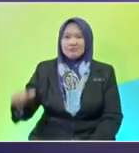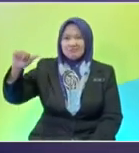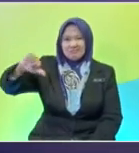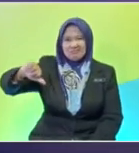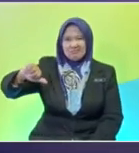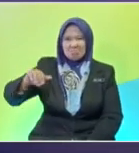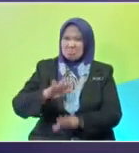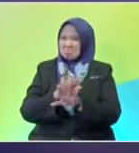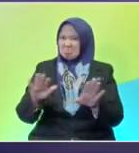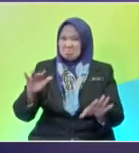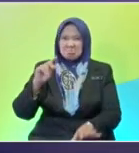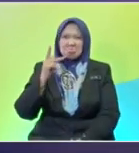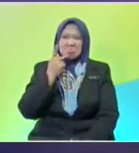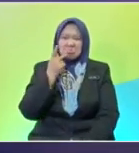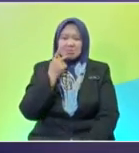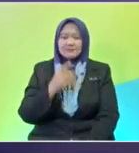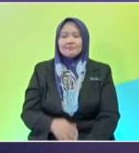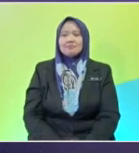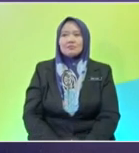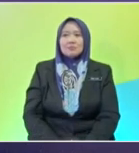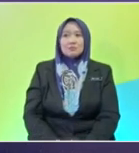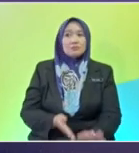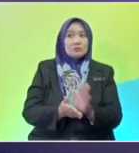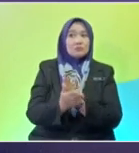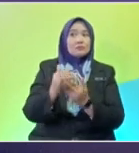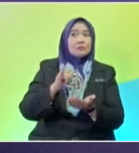makanan yang bekas ya